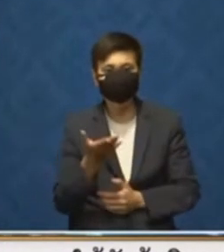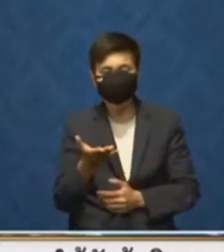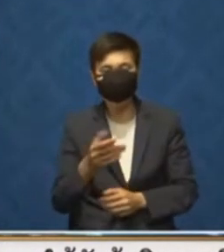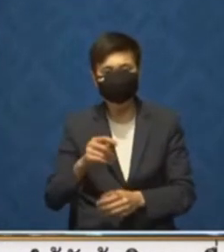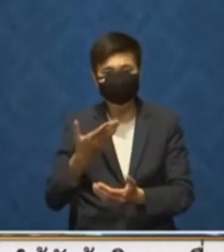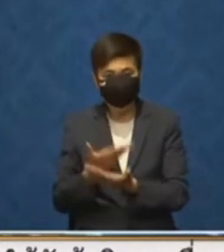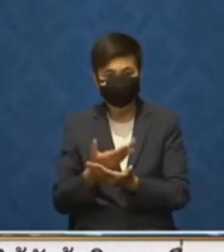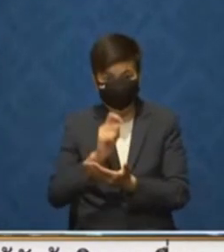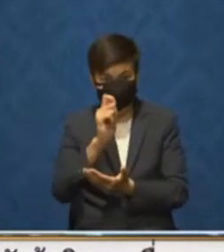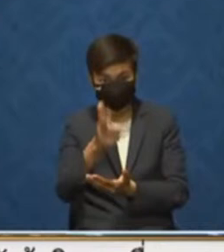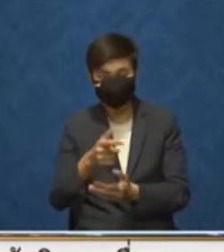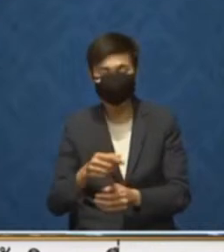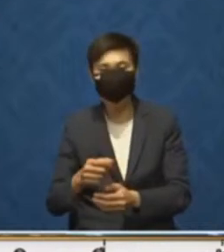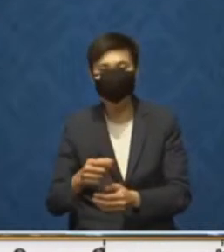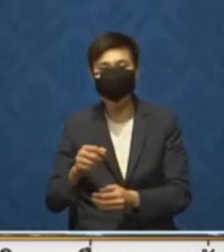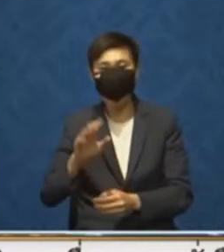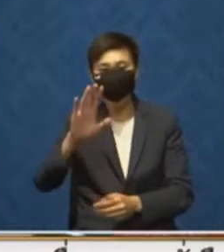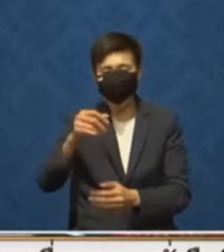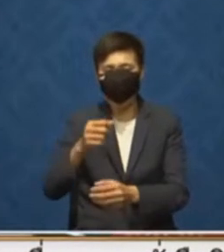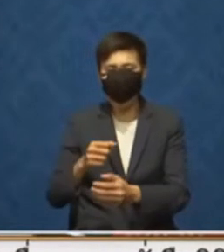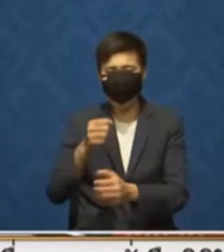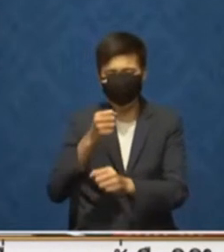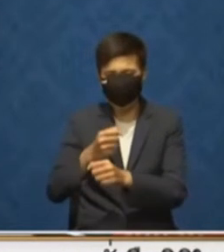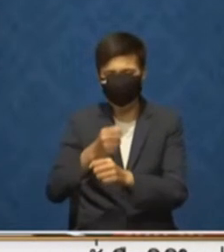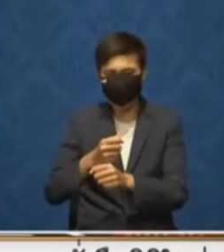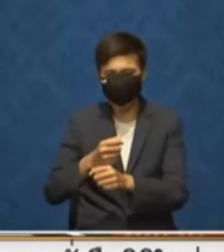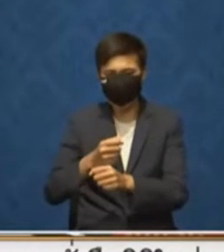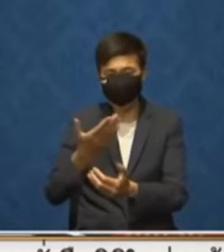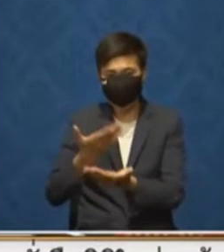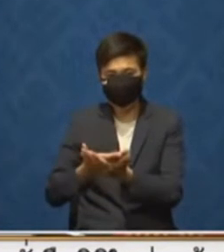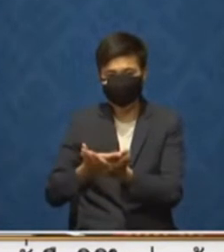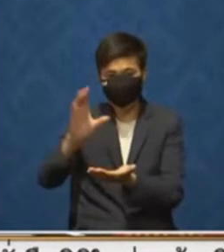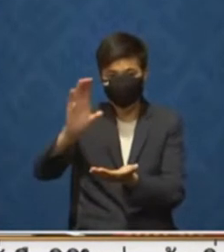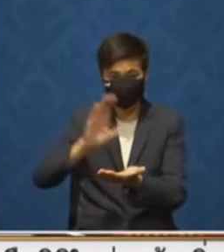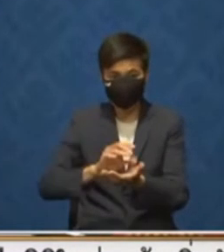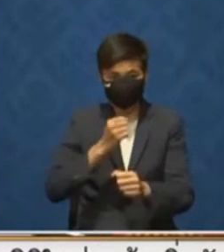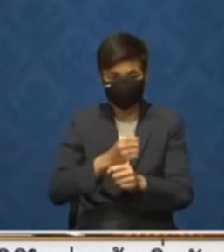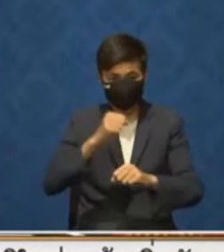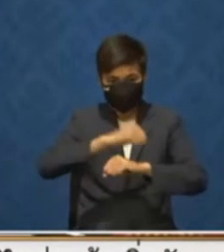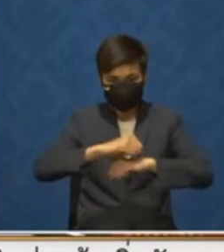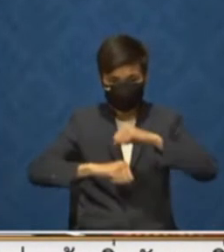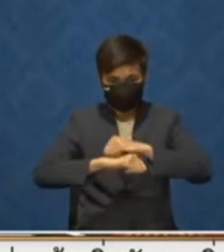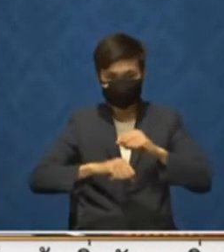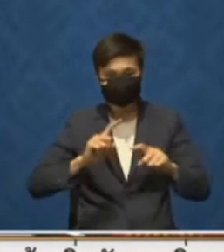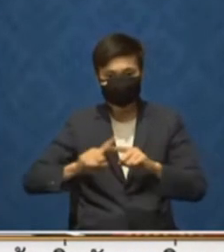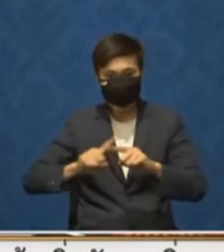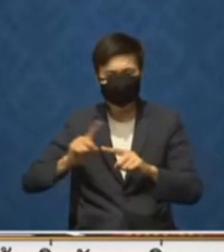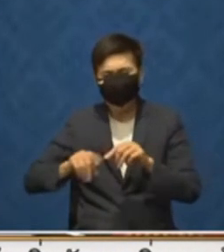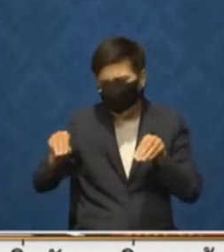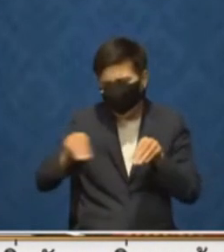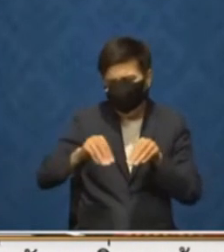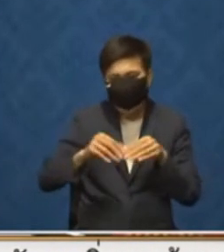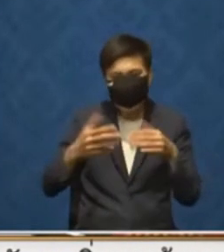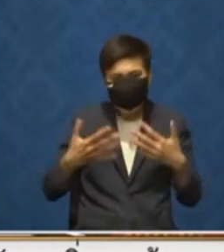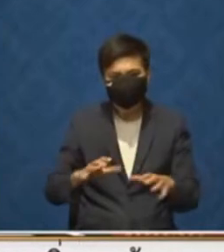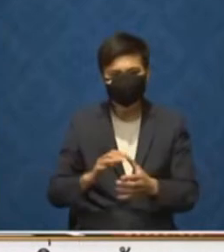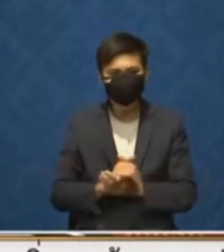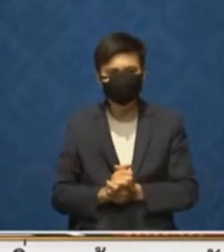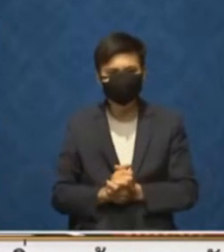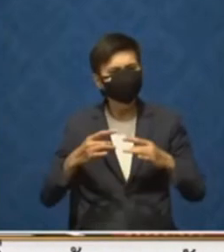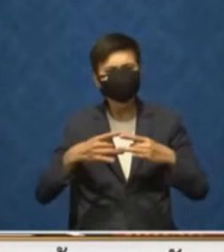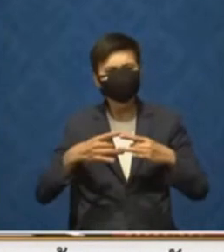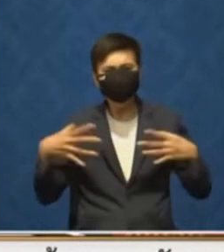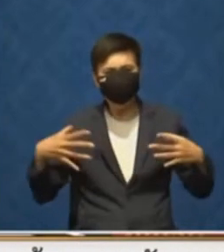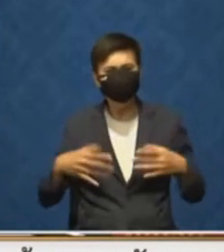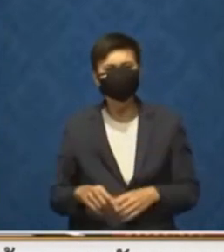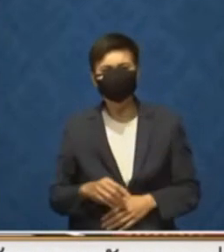มาทำไปดึงเข้ามาลงทุนเนี่ยเห็นชัดเจเลยครับว่าบอกว่าเขาว่าใกล้เสร็จของนายกรัฐมนตรีนี้เป็นความยอดแยกและไม่เป็น